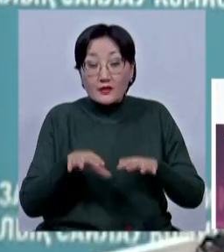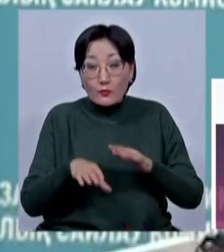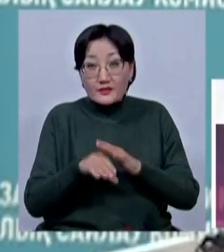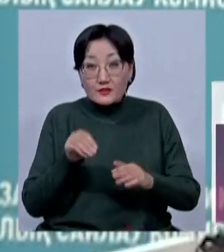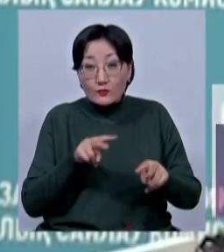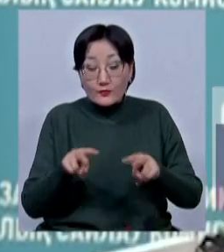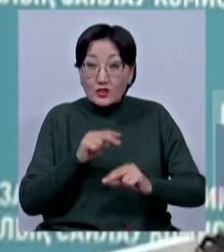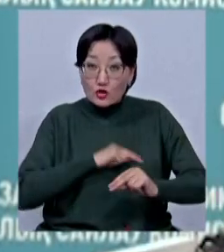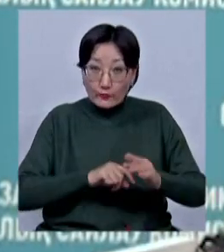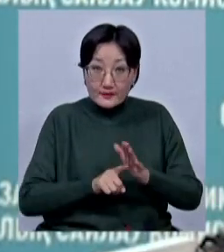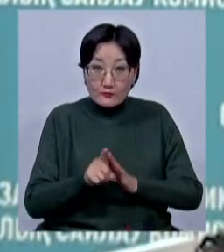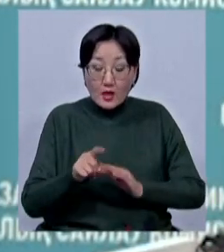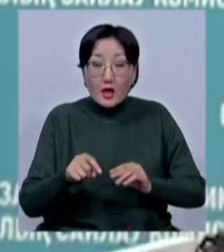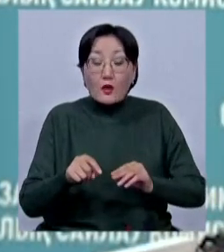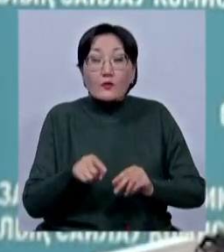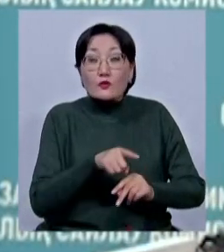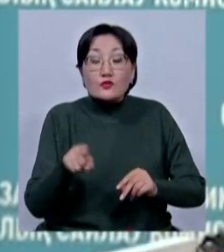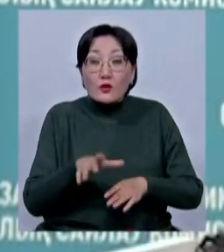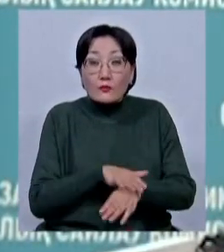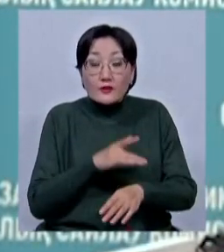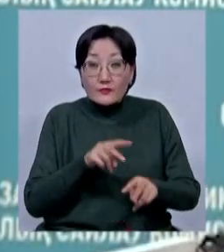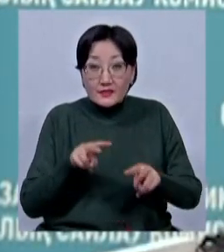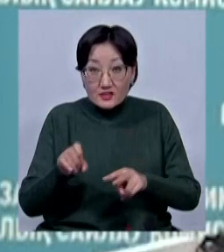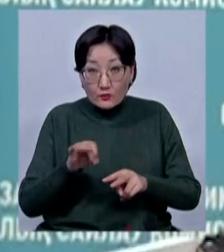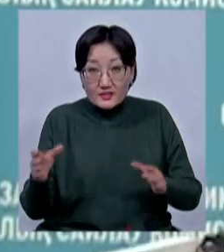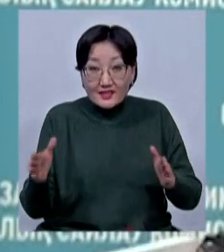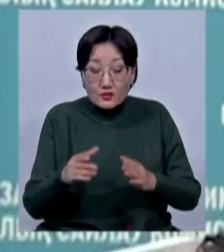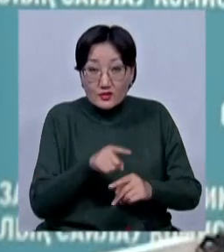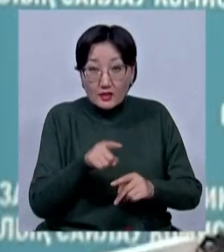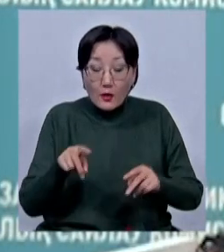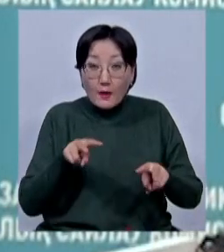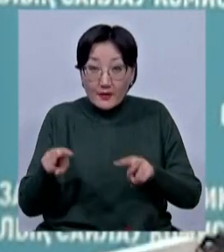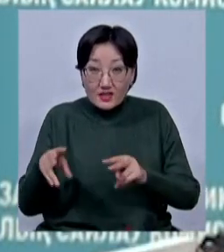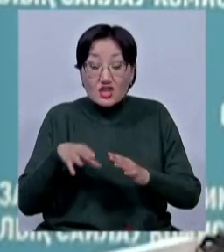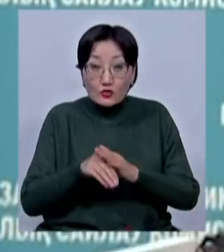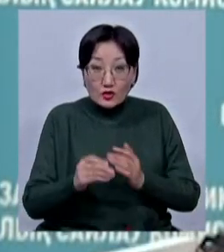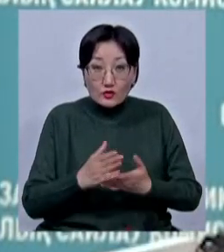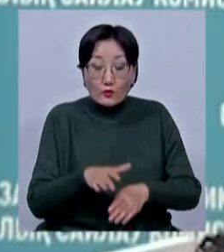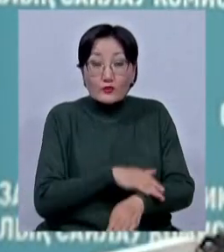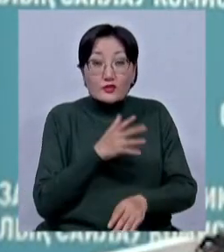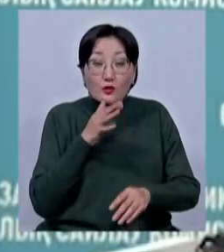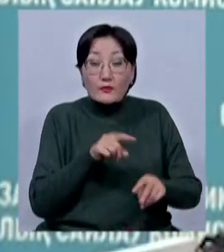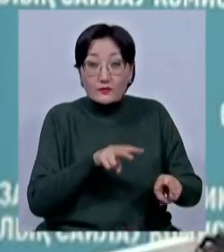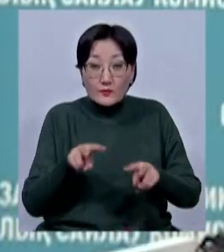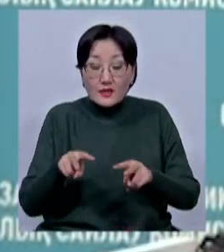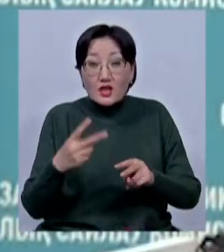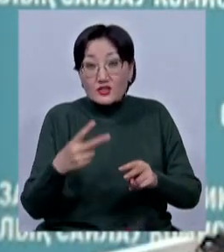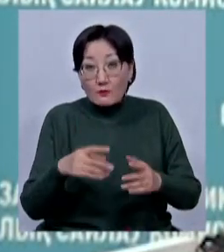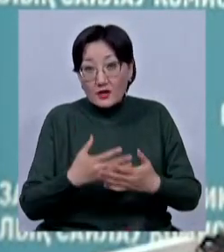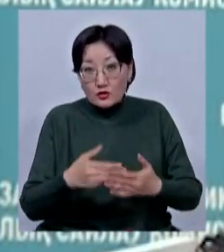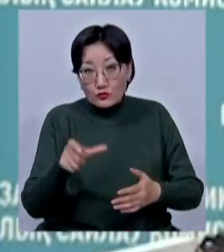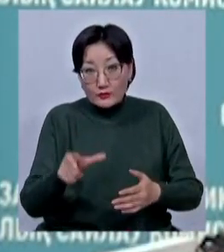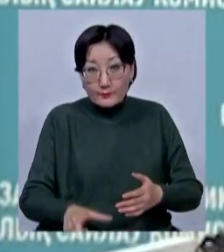бақылау бойынша жұмысын бастайды. Миссия ұзақ мерзімді бақылаушылардан және қысқа мерзімді бақылаушылардан тұратын болады. Ұзақ мерзімді бақылаушылар саны 20-ға